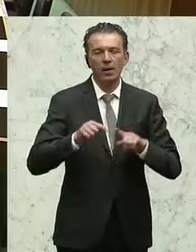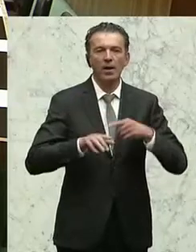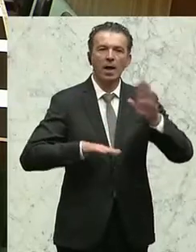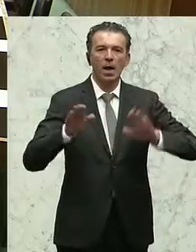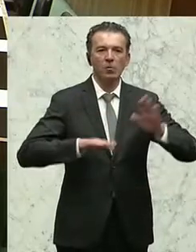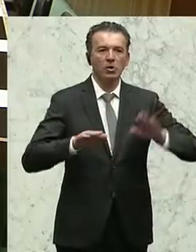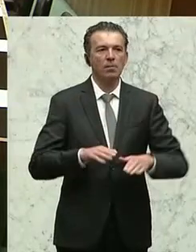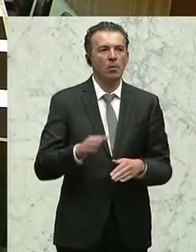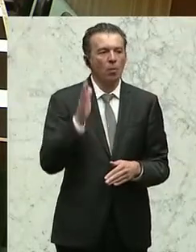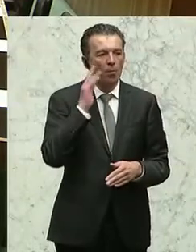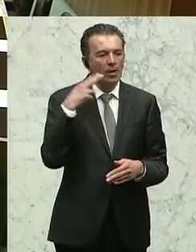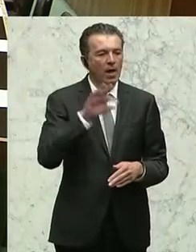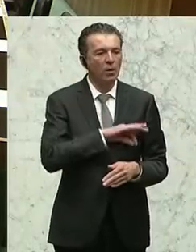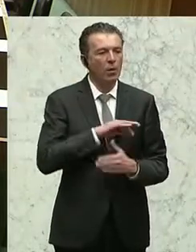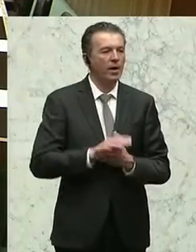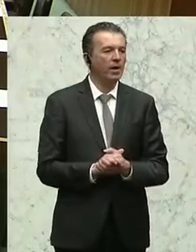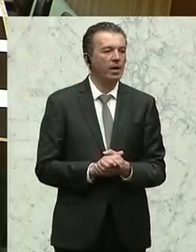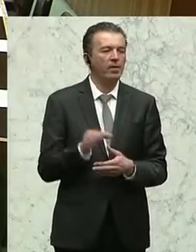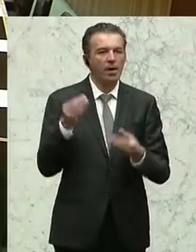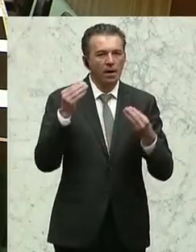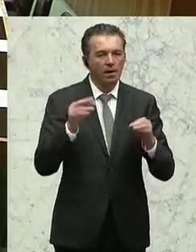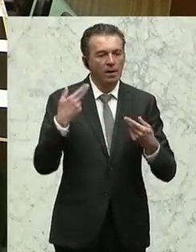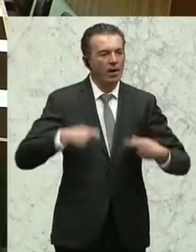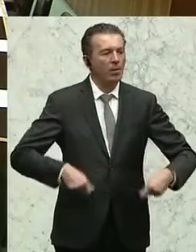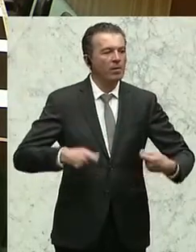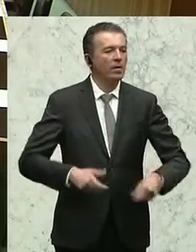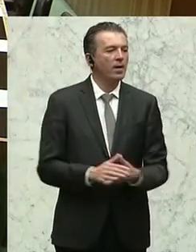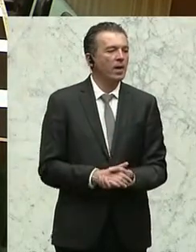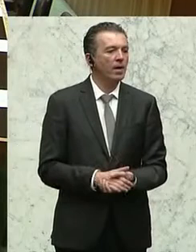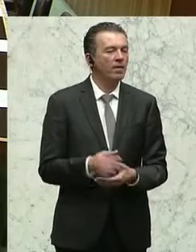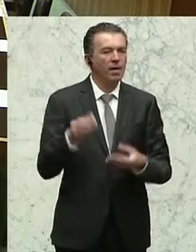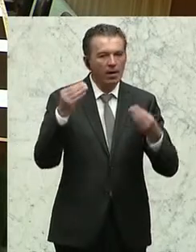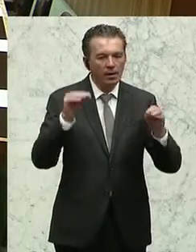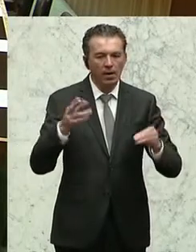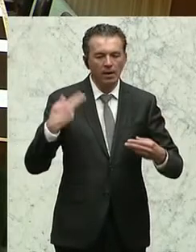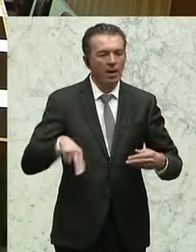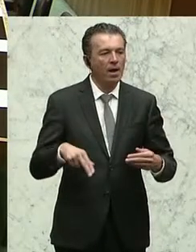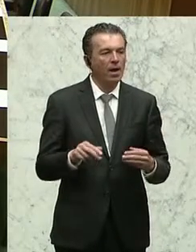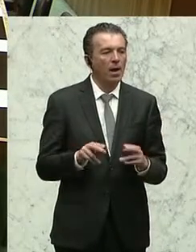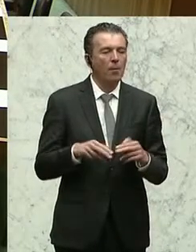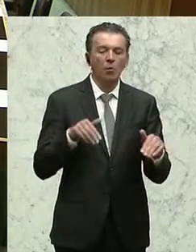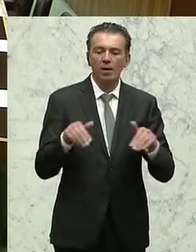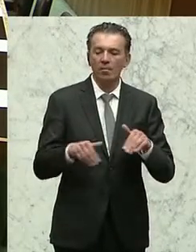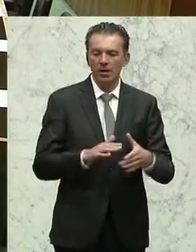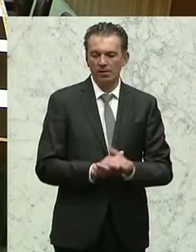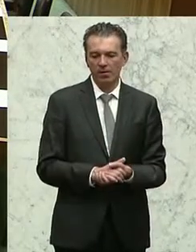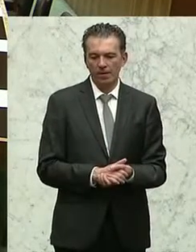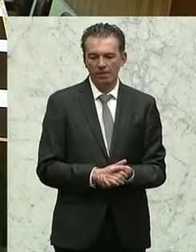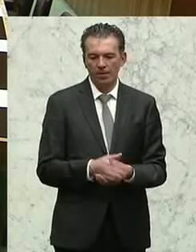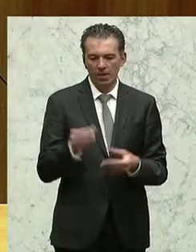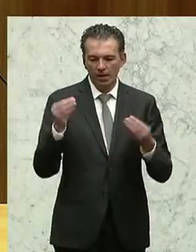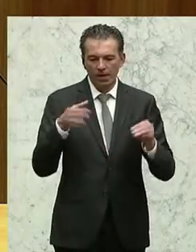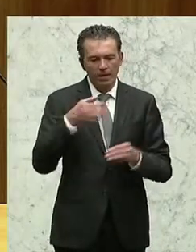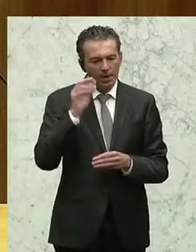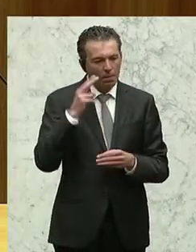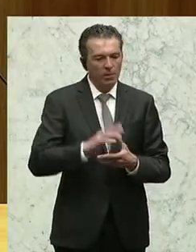Als erstes am Wort dazu ist Werner Neubauer von der FPÖ. Sehr geehrter Herr Präsident, sehr geehrter Herr Bundesminister, sehr